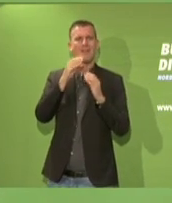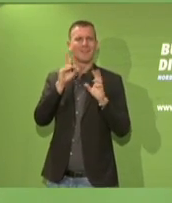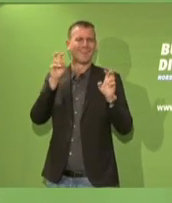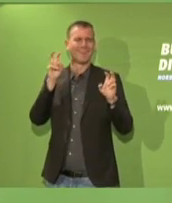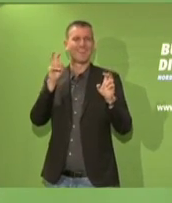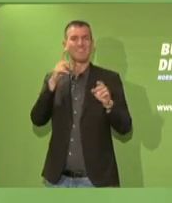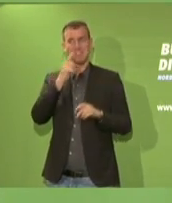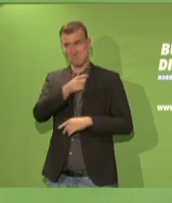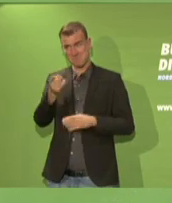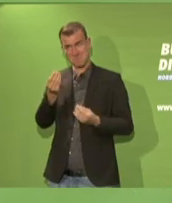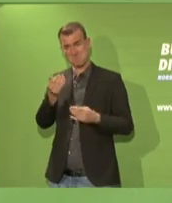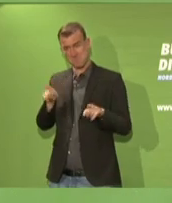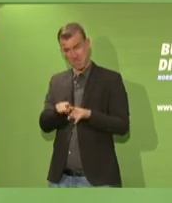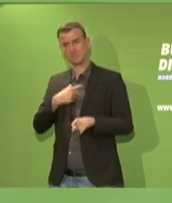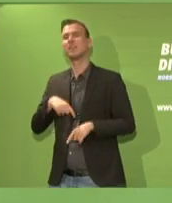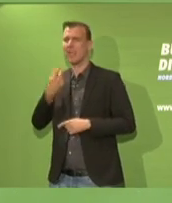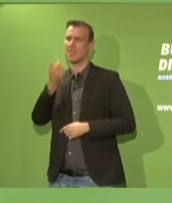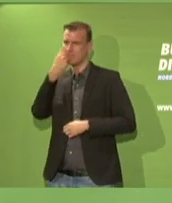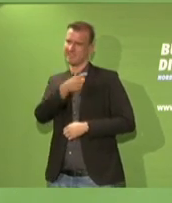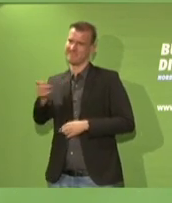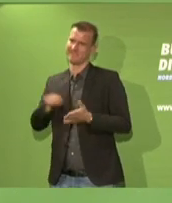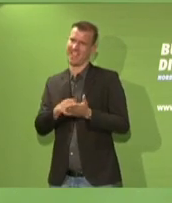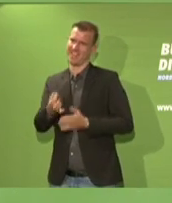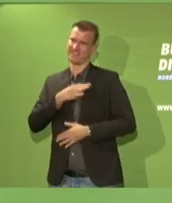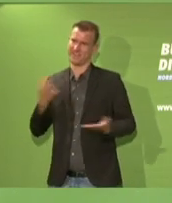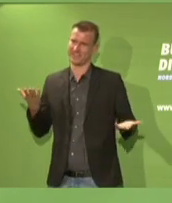findet, dass ich dazu beitragen kann, dann bitte ich um eure Stimme.